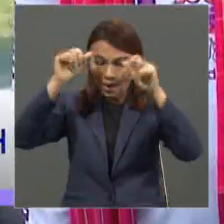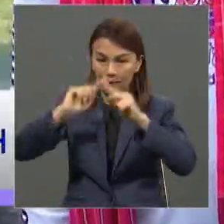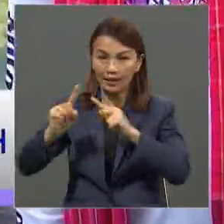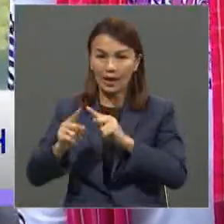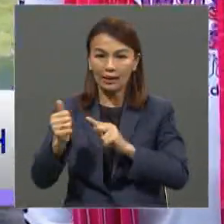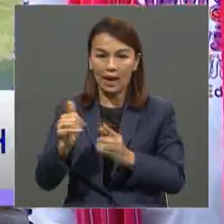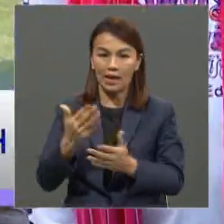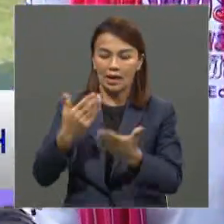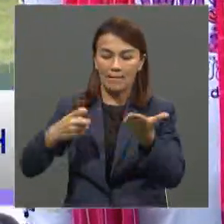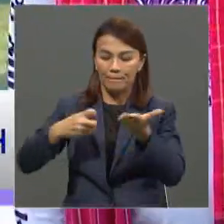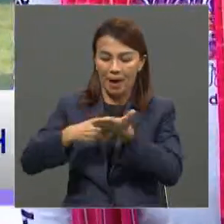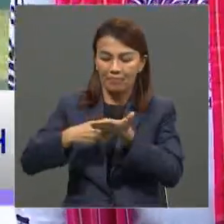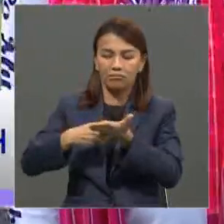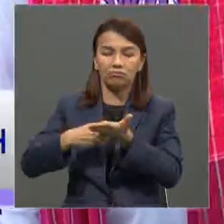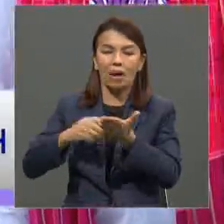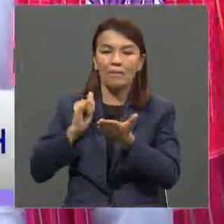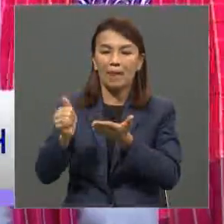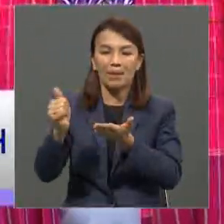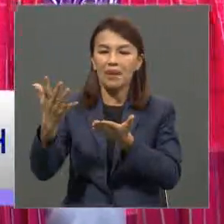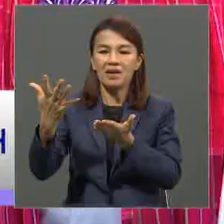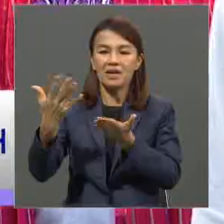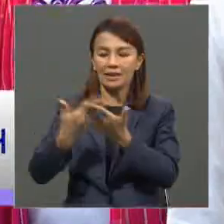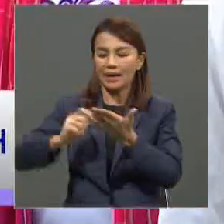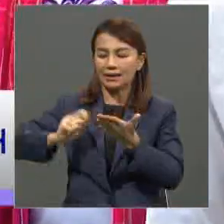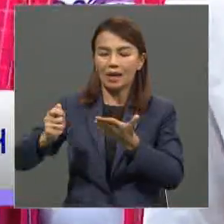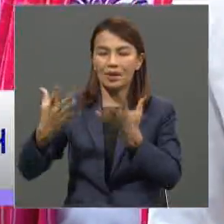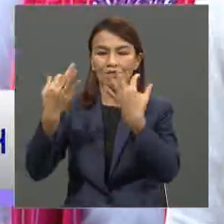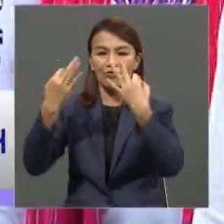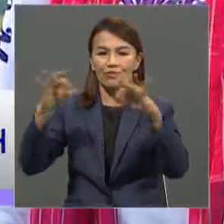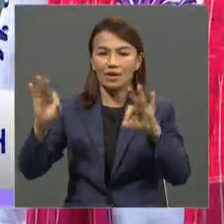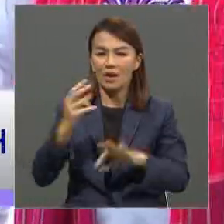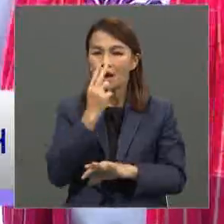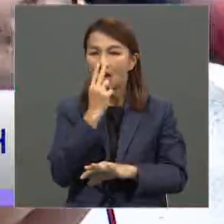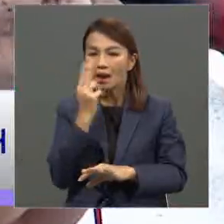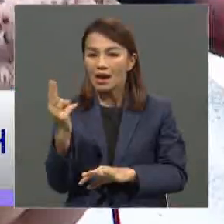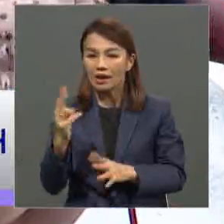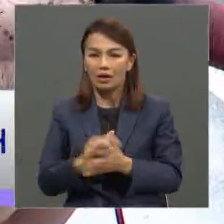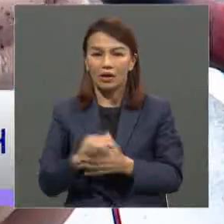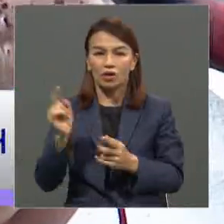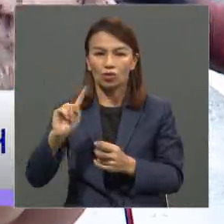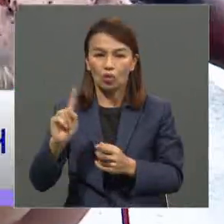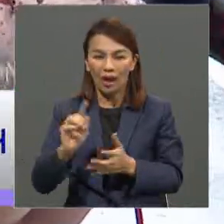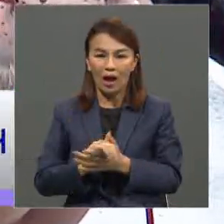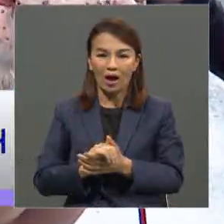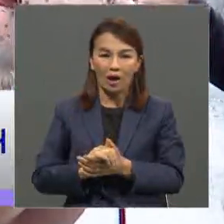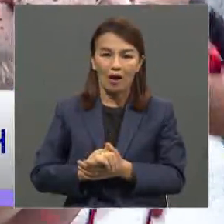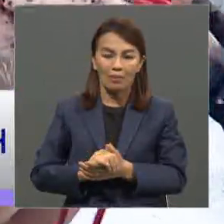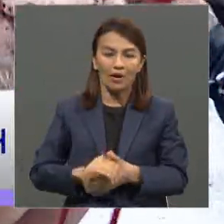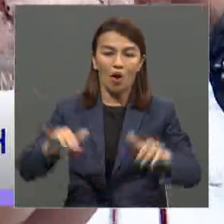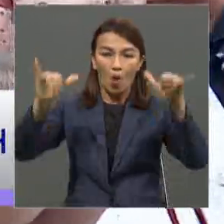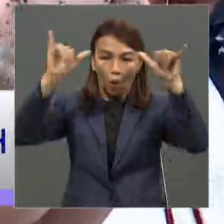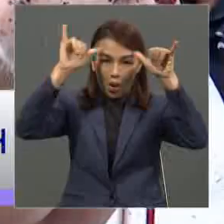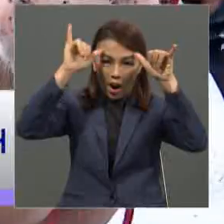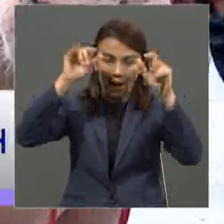เสียค่าเข้าชมนะคะเข้าชมได้ฟรีเลยและแน่นอนว่าจะได้เจอกับโจโก้เมืองเพชรควายเผือกพ่อพันธุ์ที่มีขนาดใหญ่ที่สุดใน